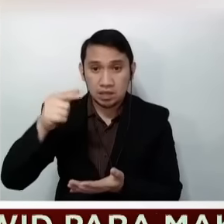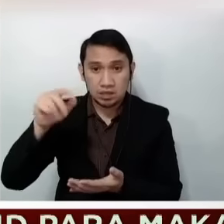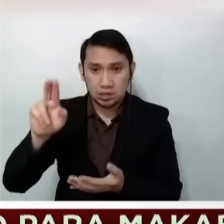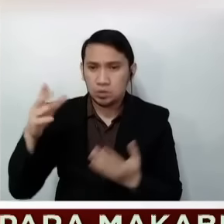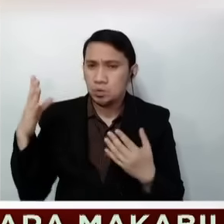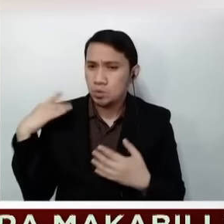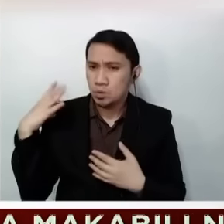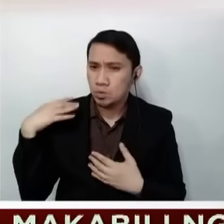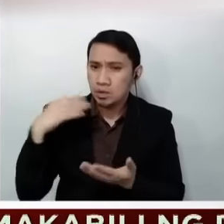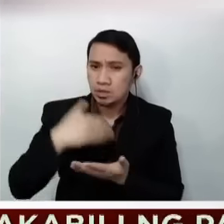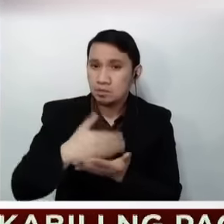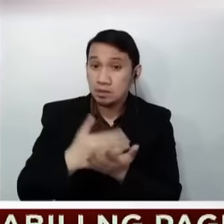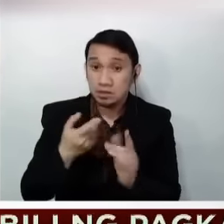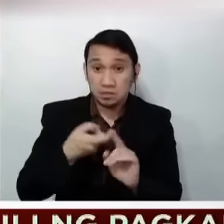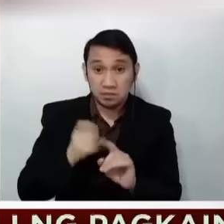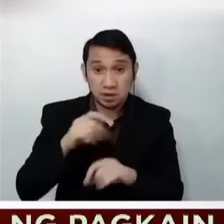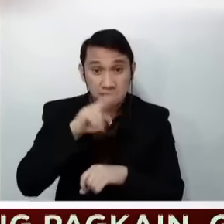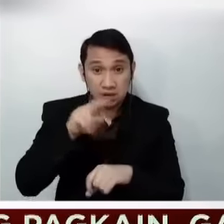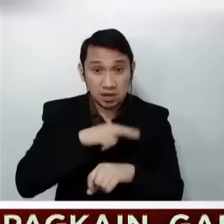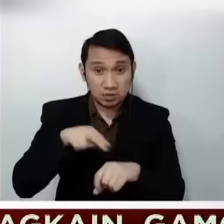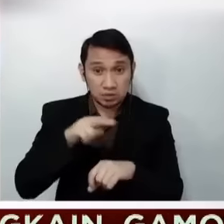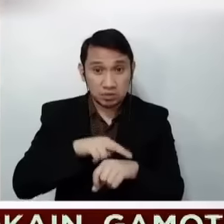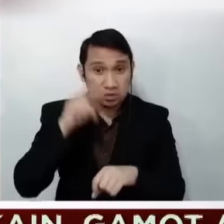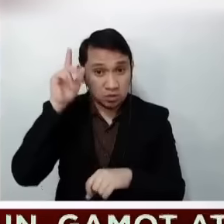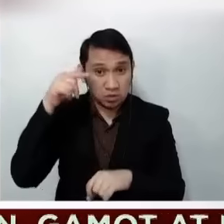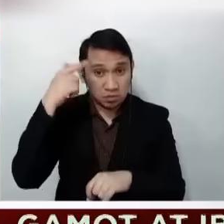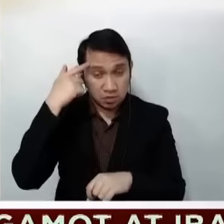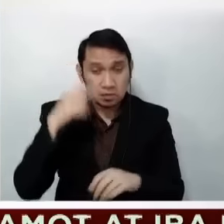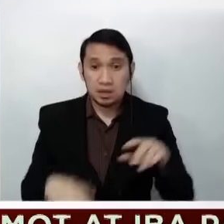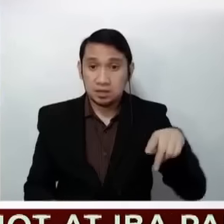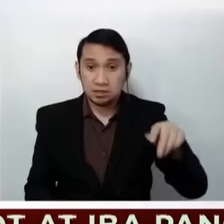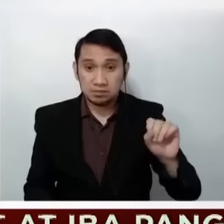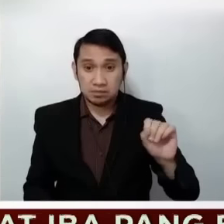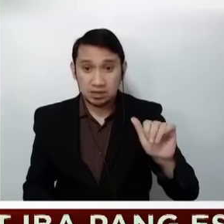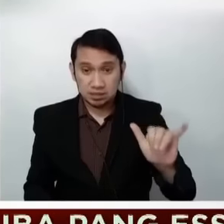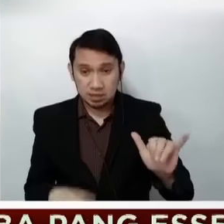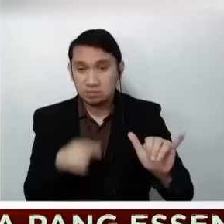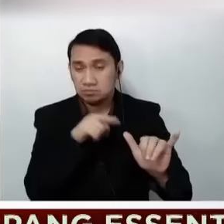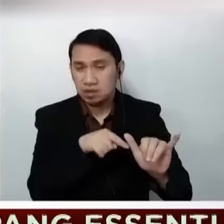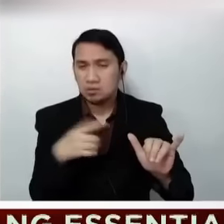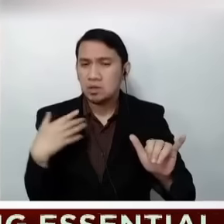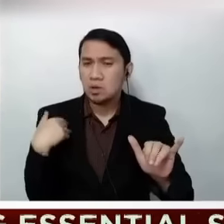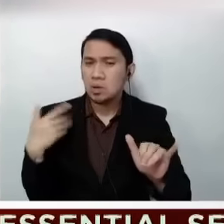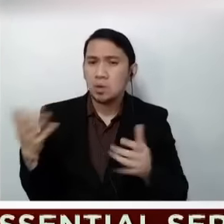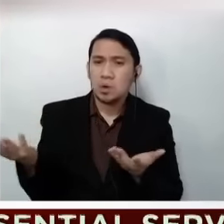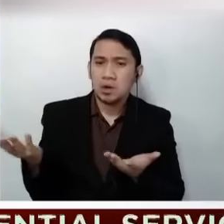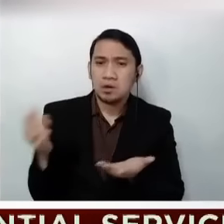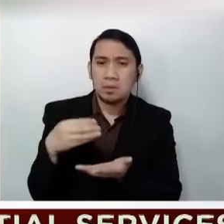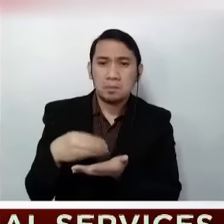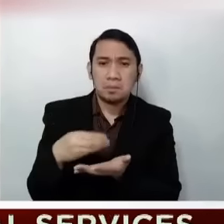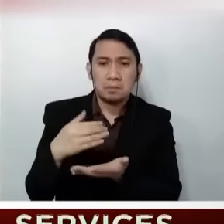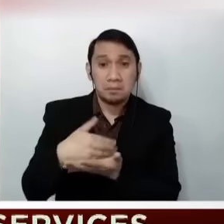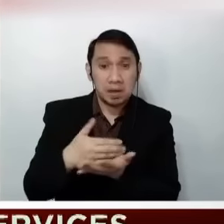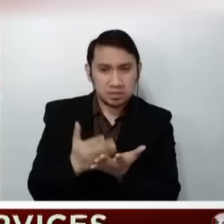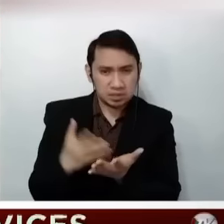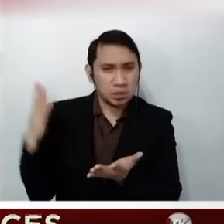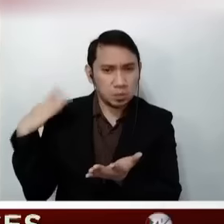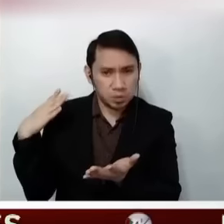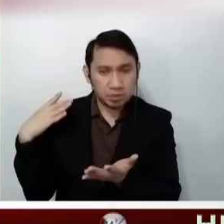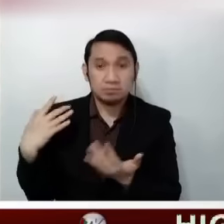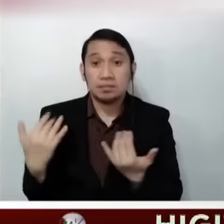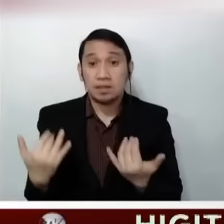pondo mula sa national government. Ang Pasay City LGU, habang hinihintay ang alokasyon ng cash aid galing sa national government,